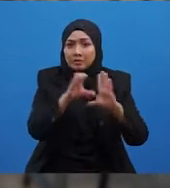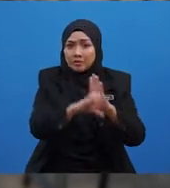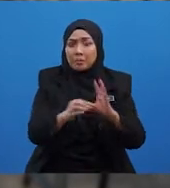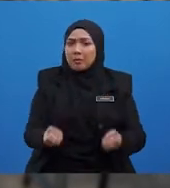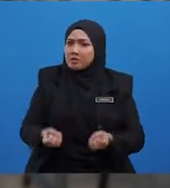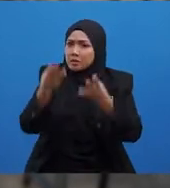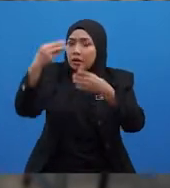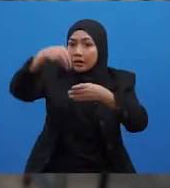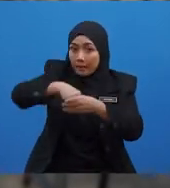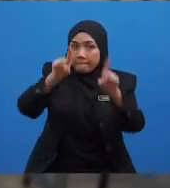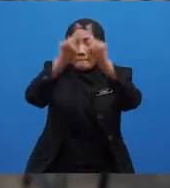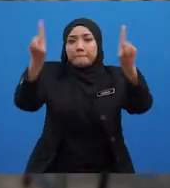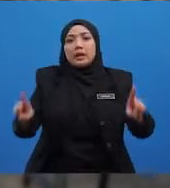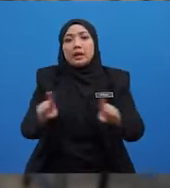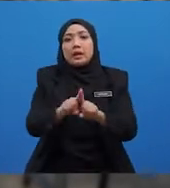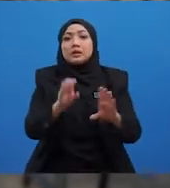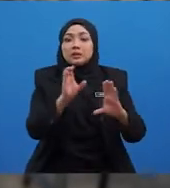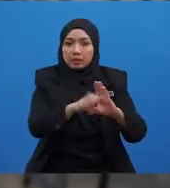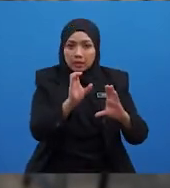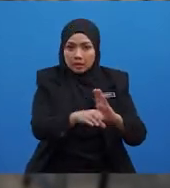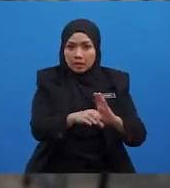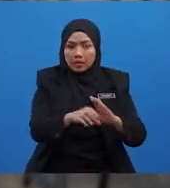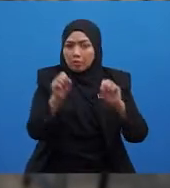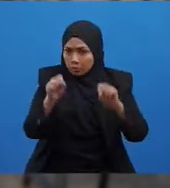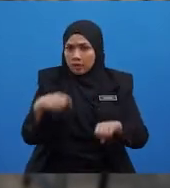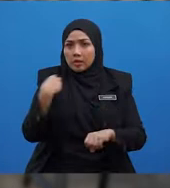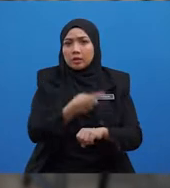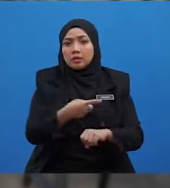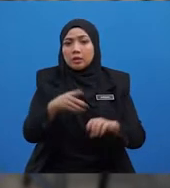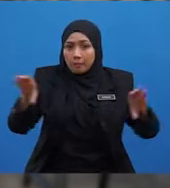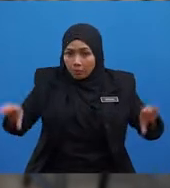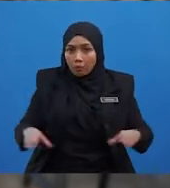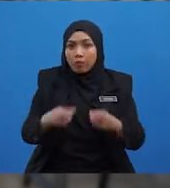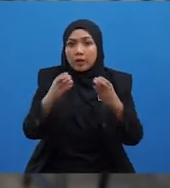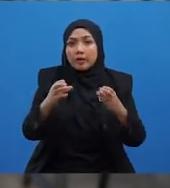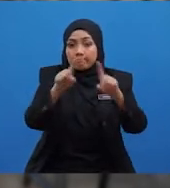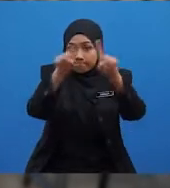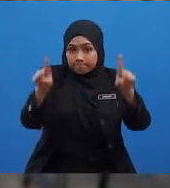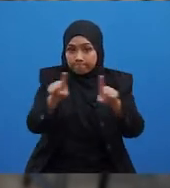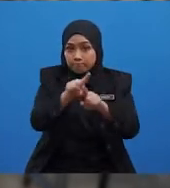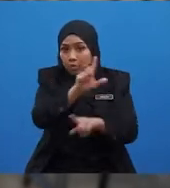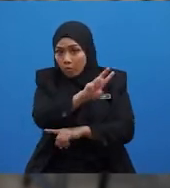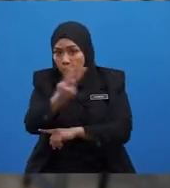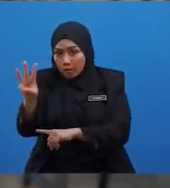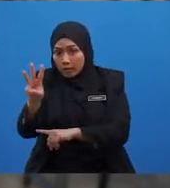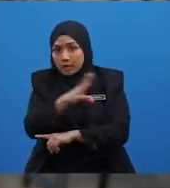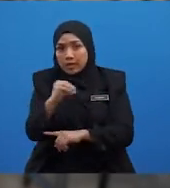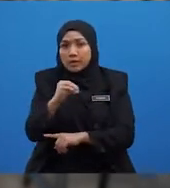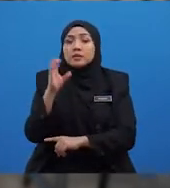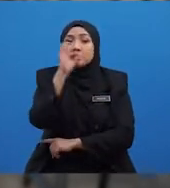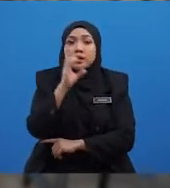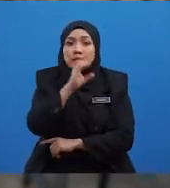data? Bolehkah kita membina halaman web yang dapat mencari data